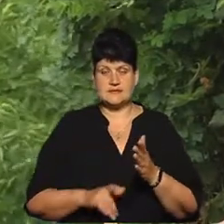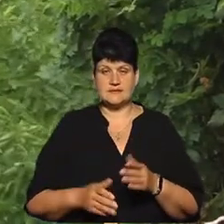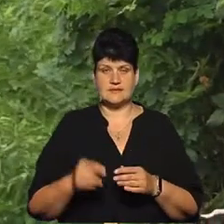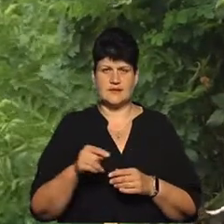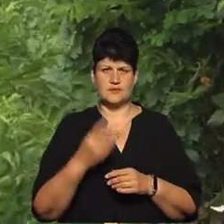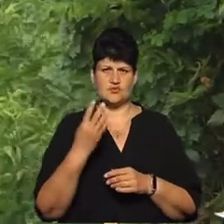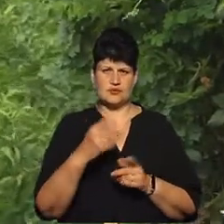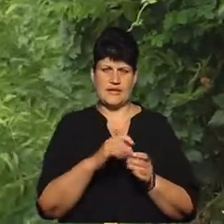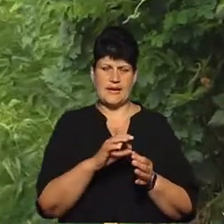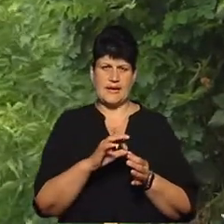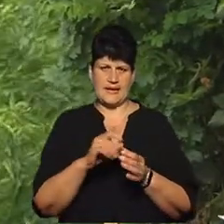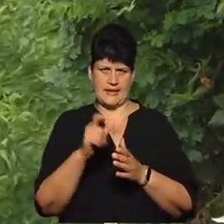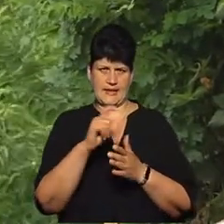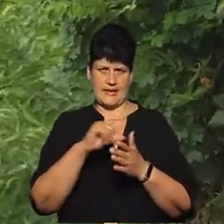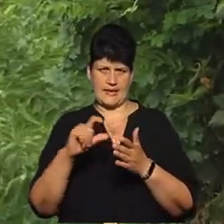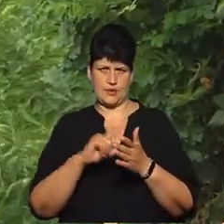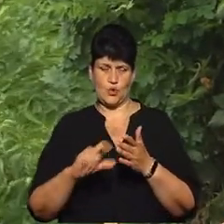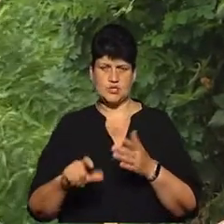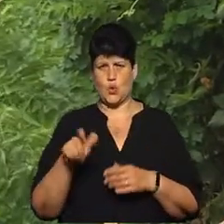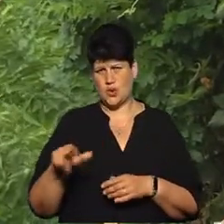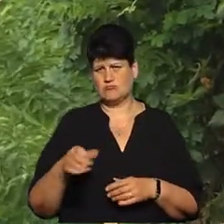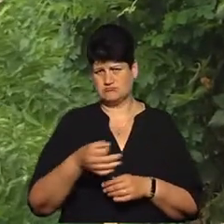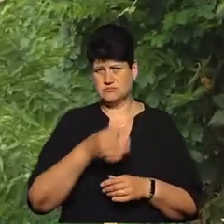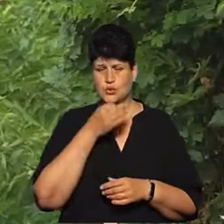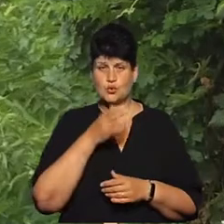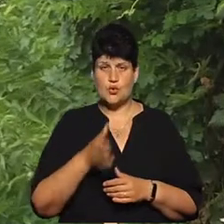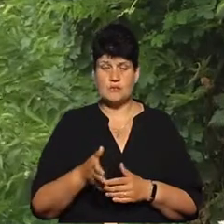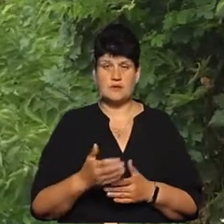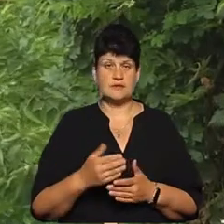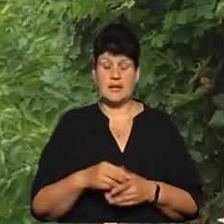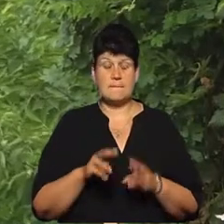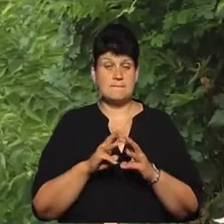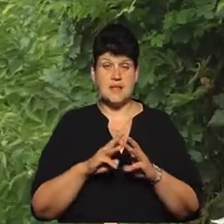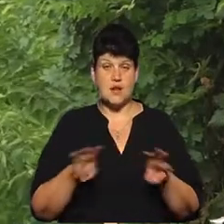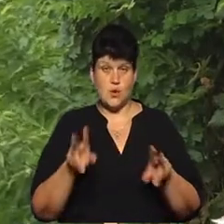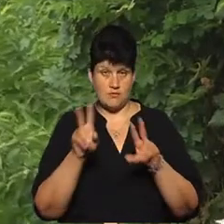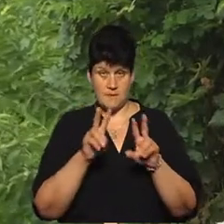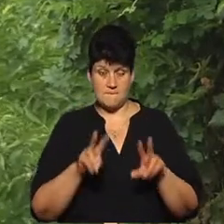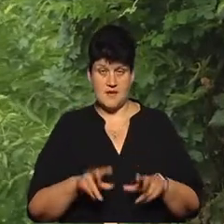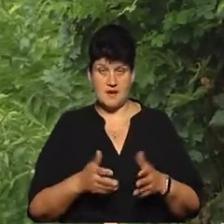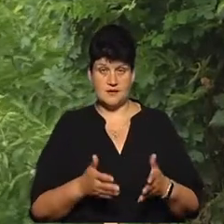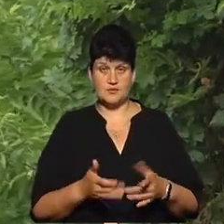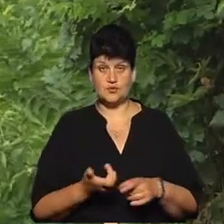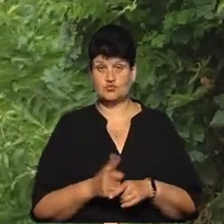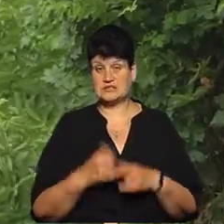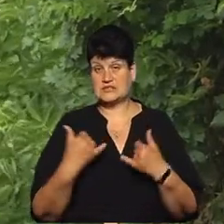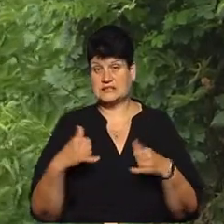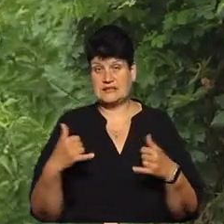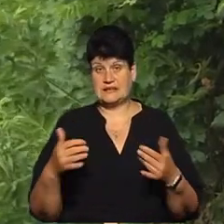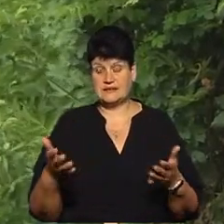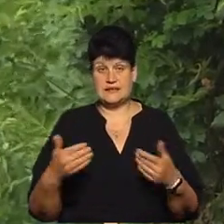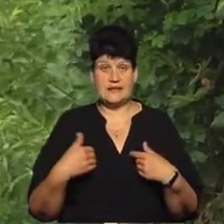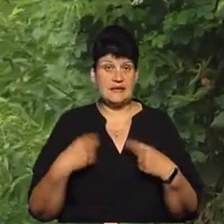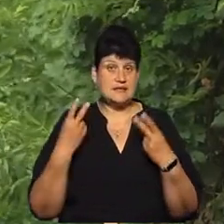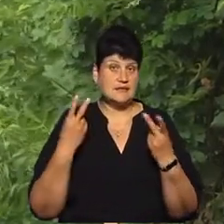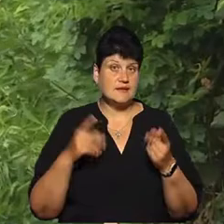4 рядочки пісень, але людям це подобається і воно набирає мільйони переглядів, що дуже дивно. Тобто, не знаю,